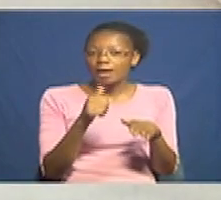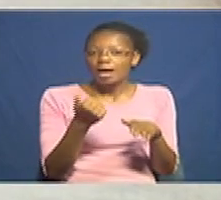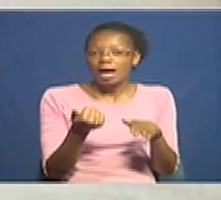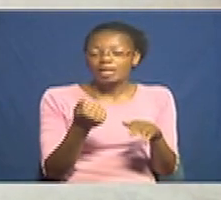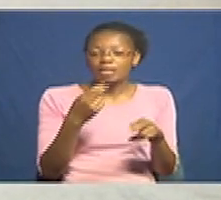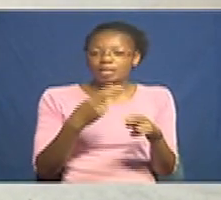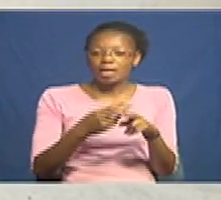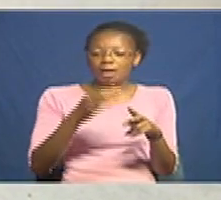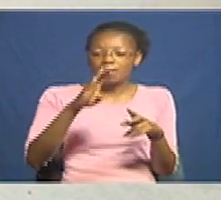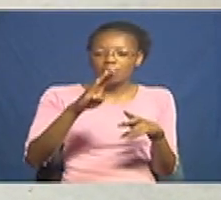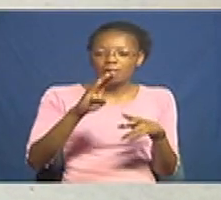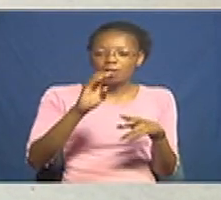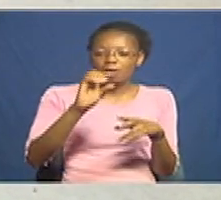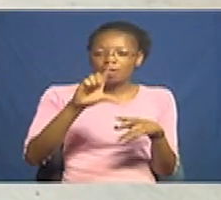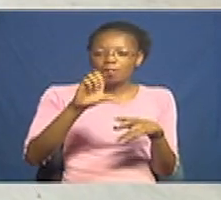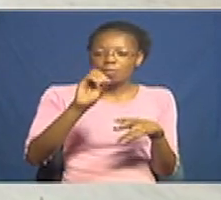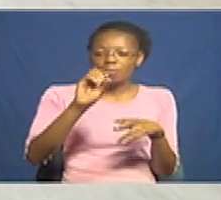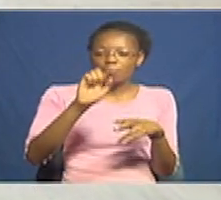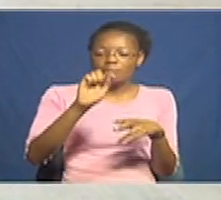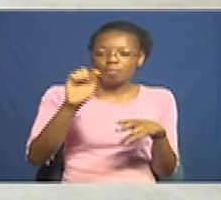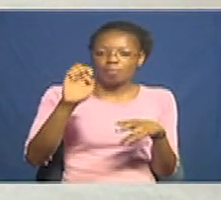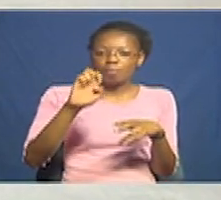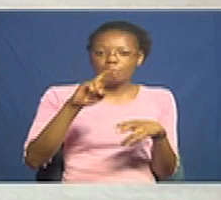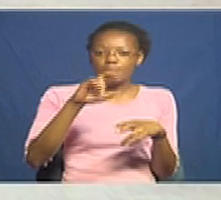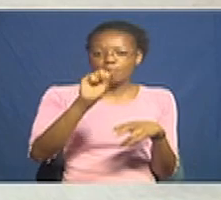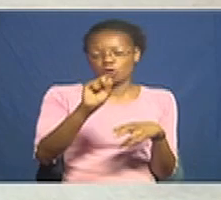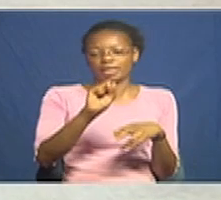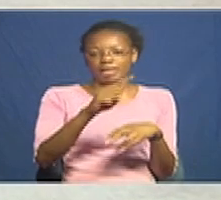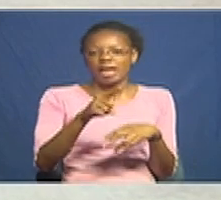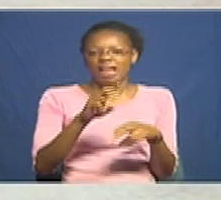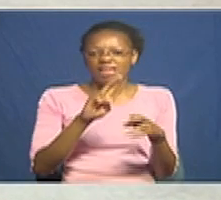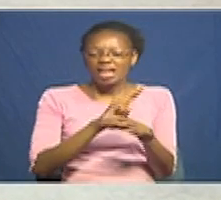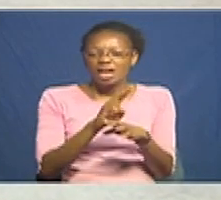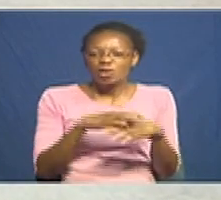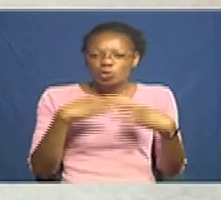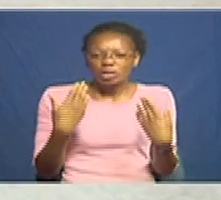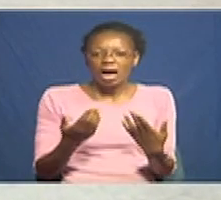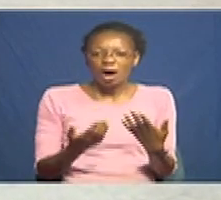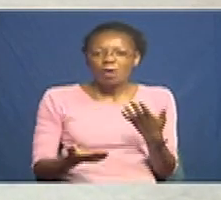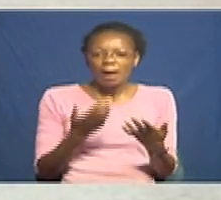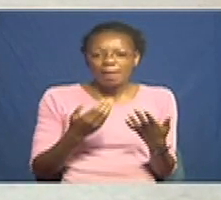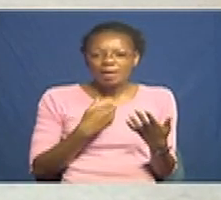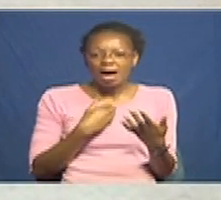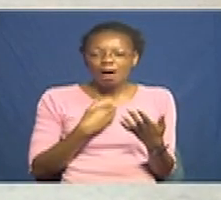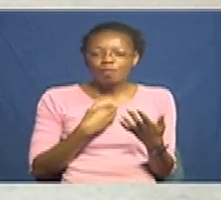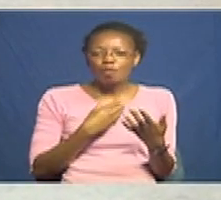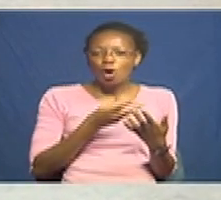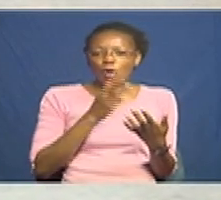unyevu kutoka kwa mti kuhakikisha ya kuwa imekauka haraka isianze kuoza. Na ukitoka